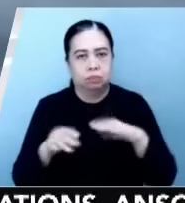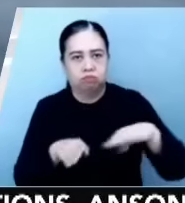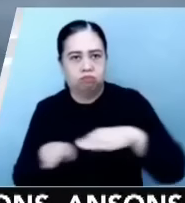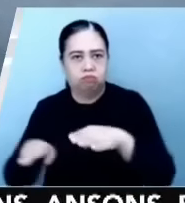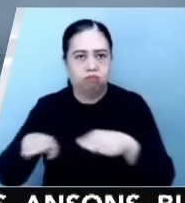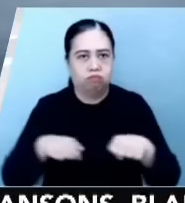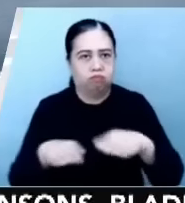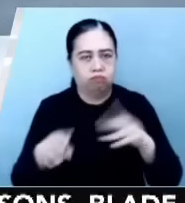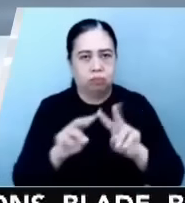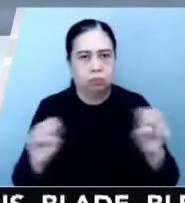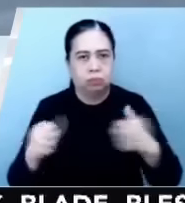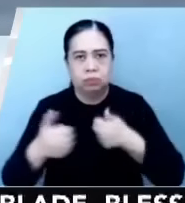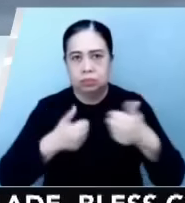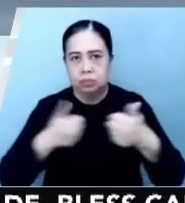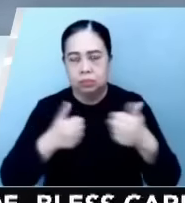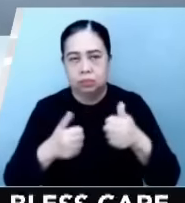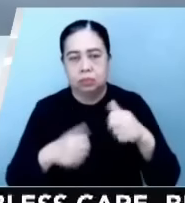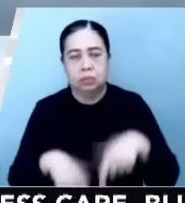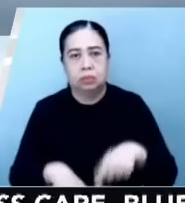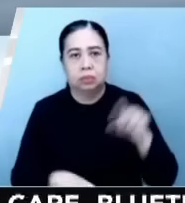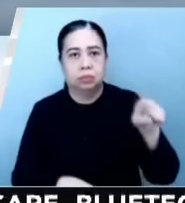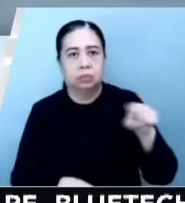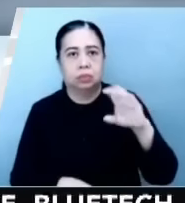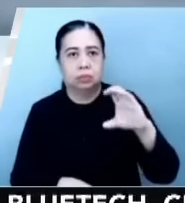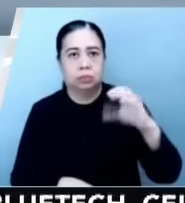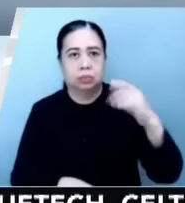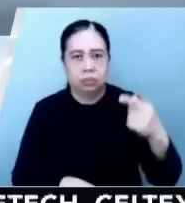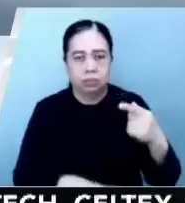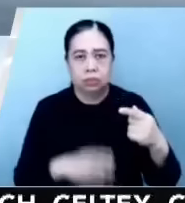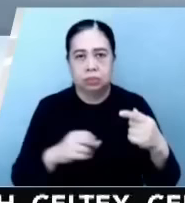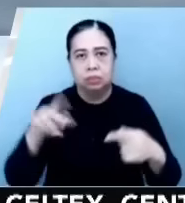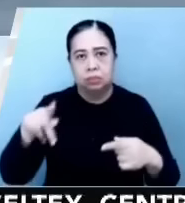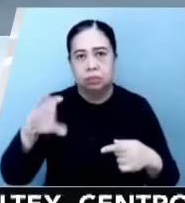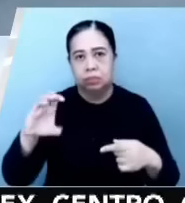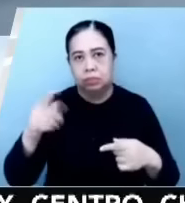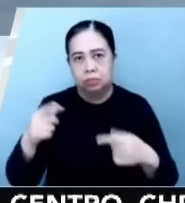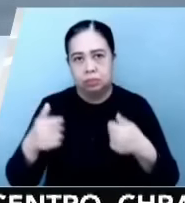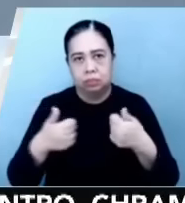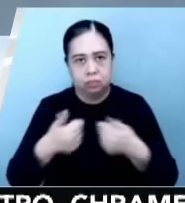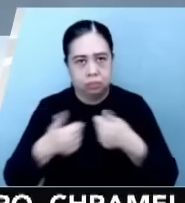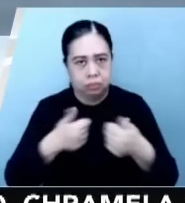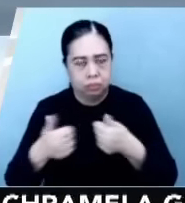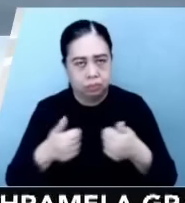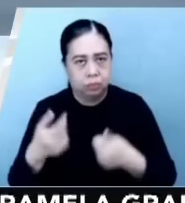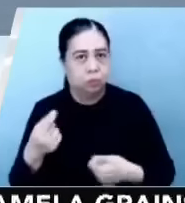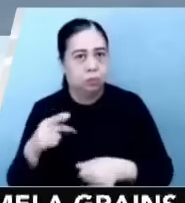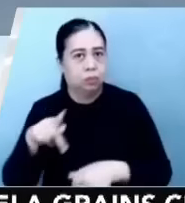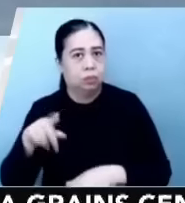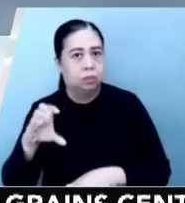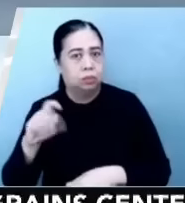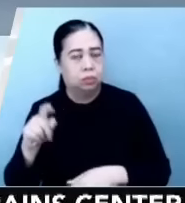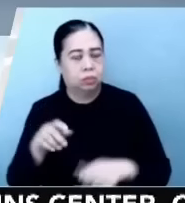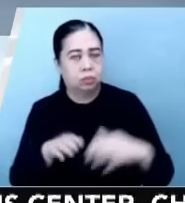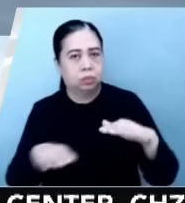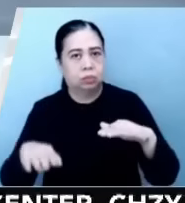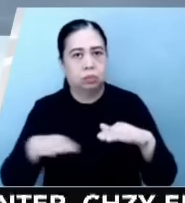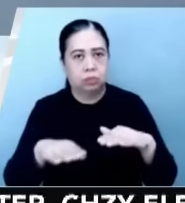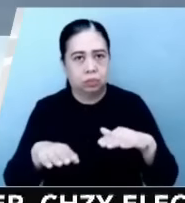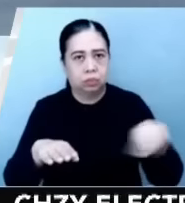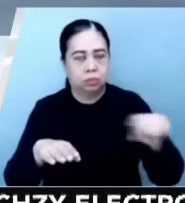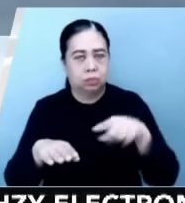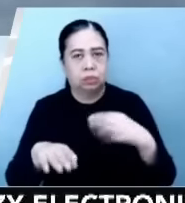pagitan ng Coast Guard ng China at ang ating Philippine Coast Guard. Ang ginagawa ng Philippine Coast Guard ay hinaharangan itong mga miyembro